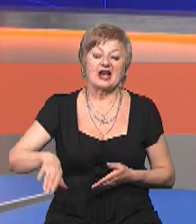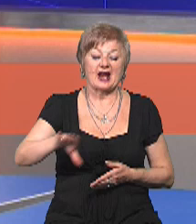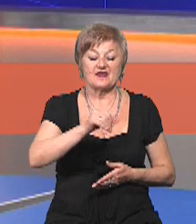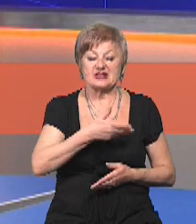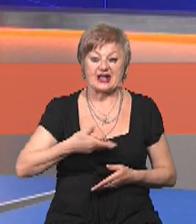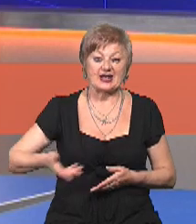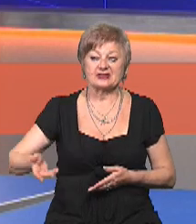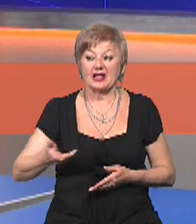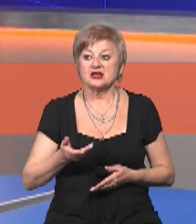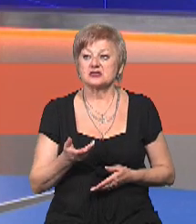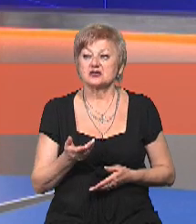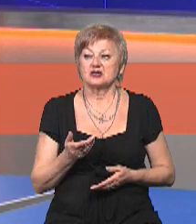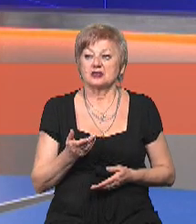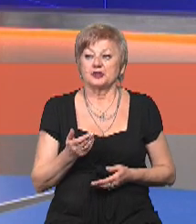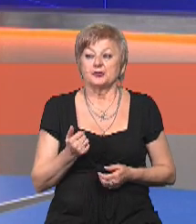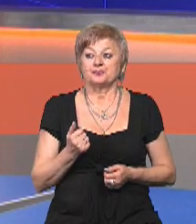нас